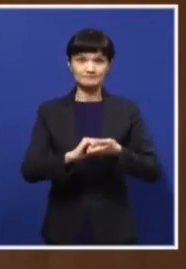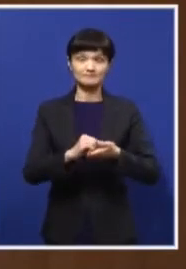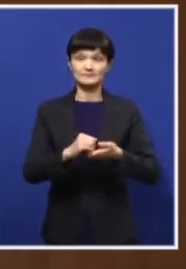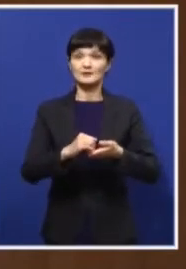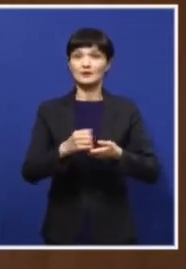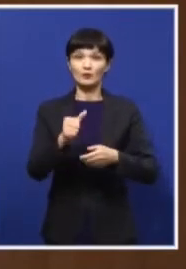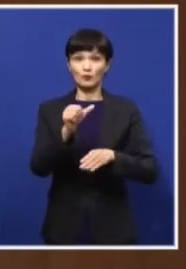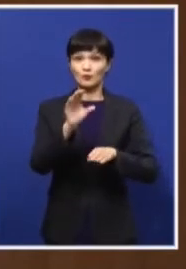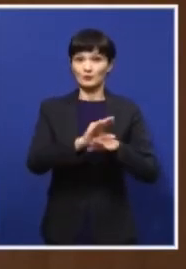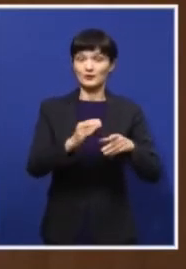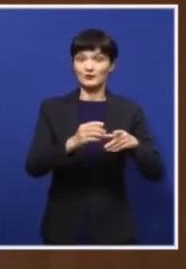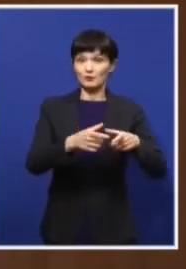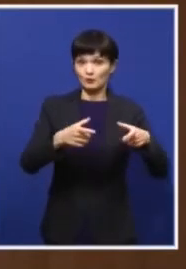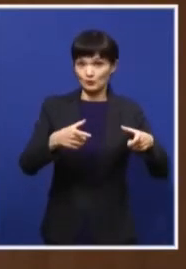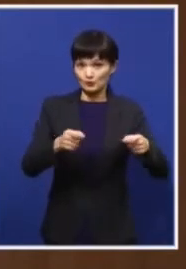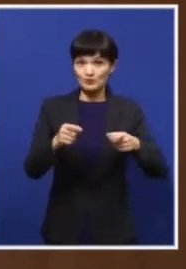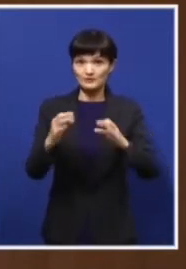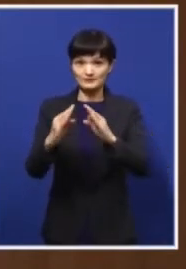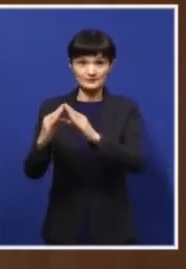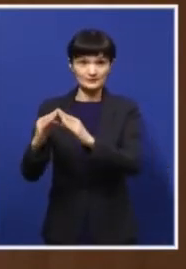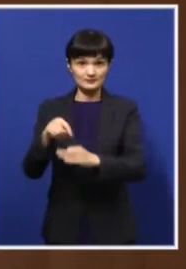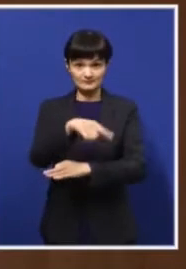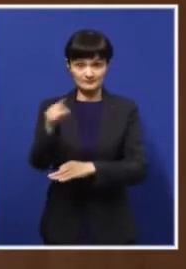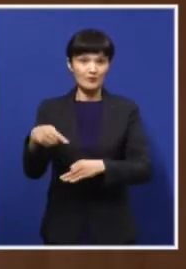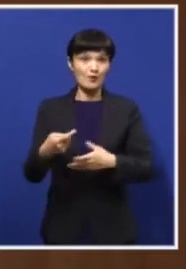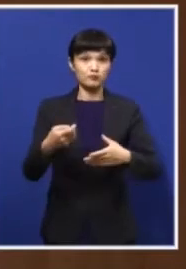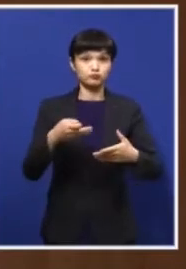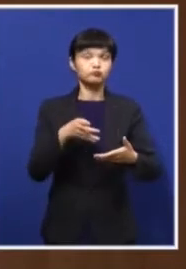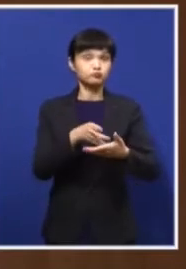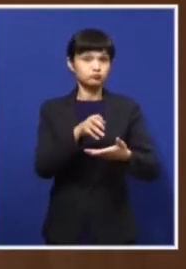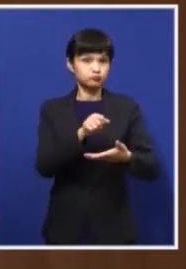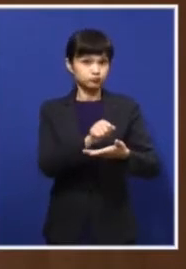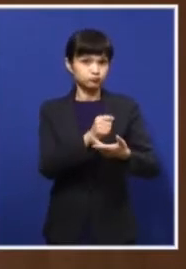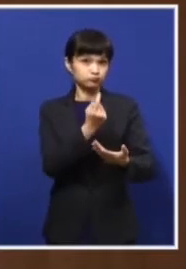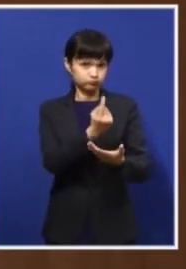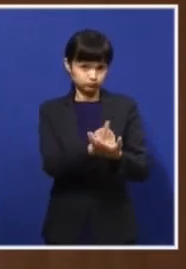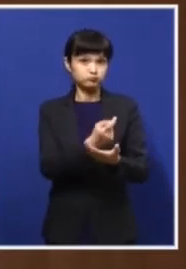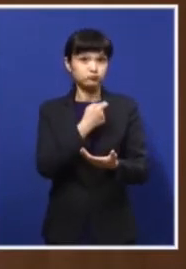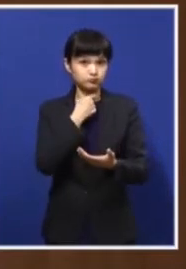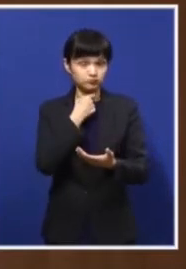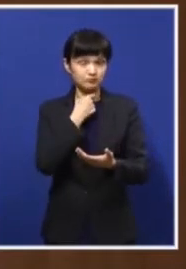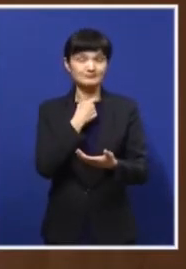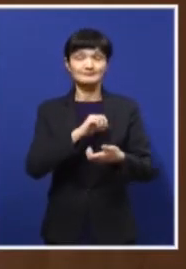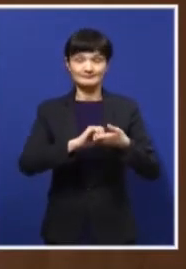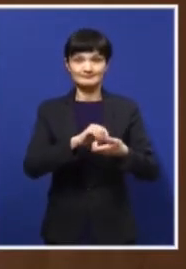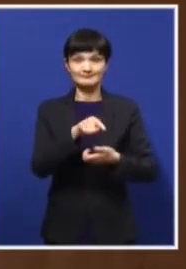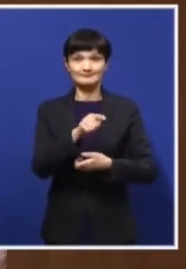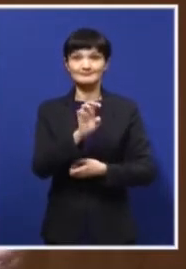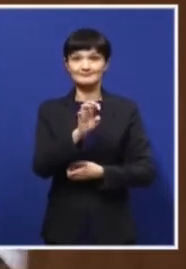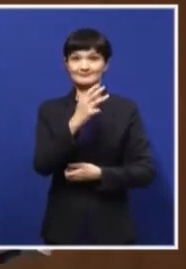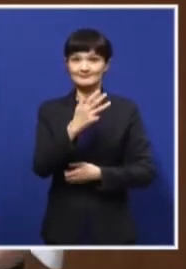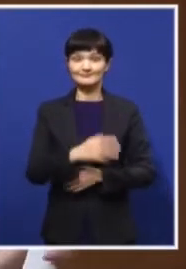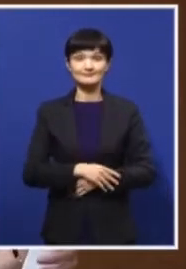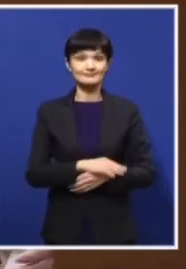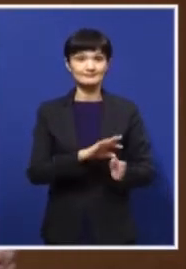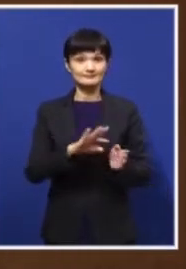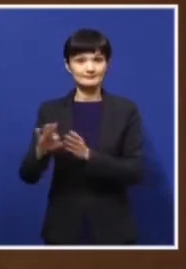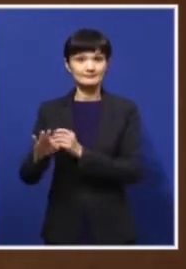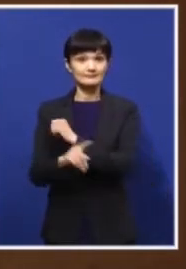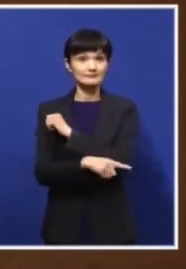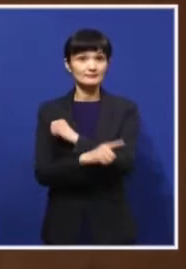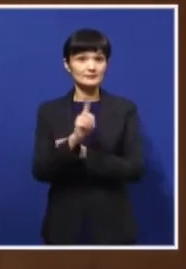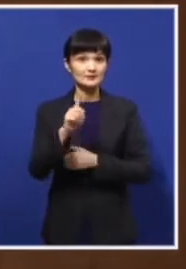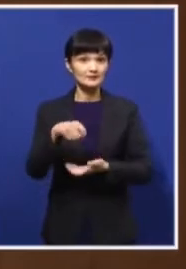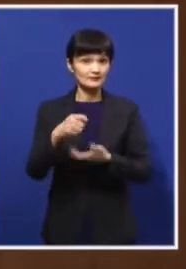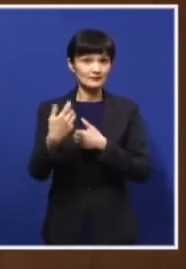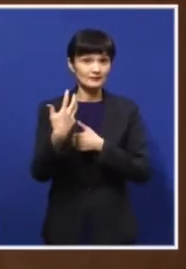些金融业者的家属这样子。那以上跟您做一些补充。那接下来就是我们那个好像提到好时券的部